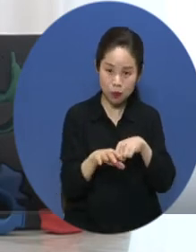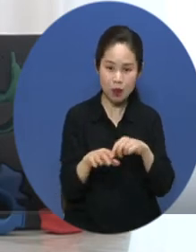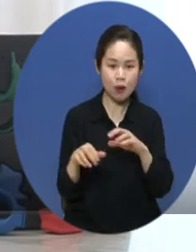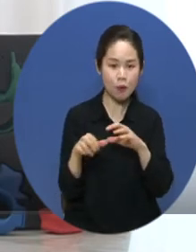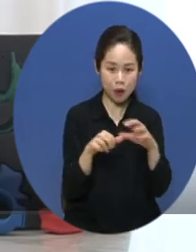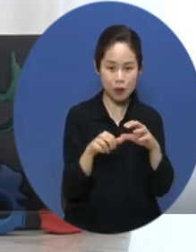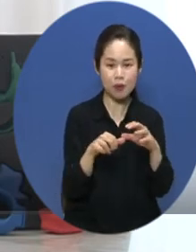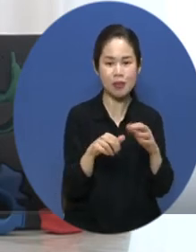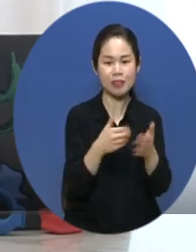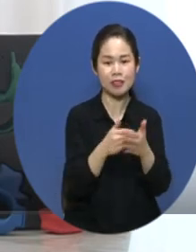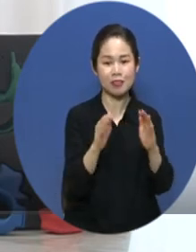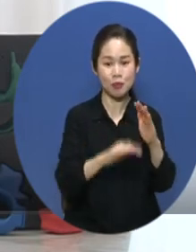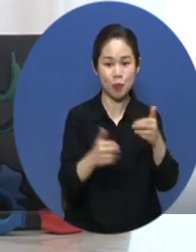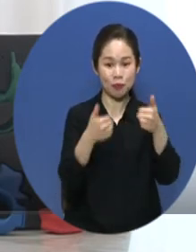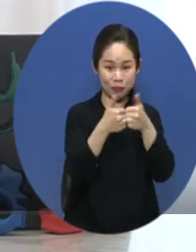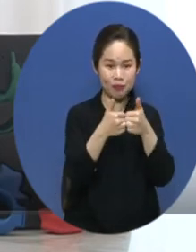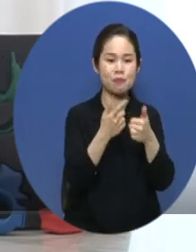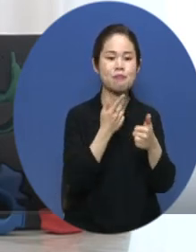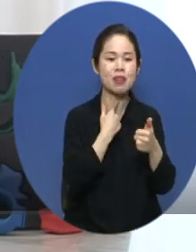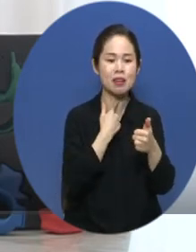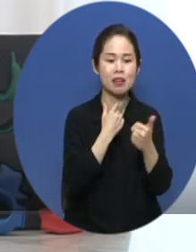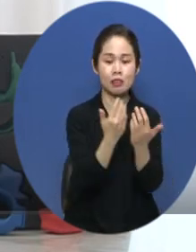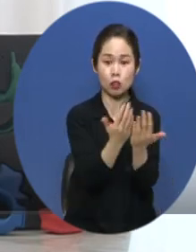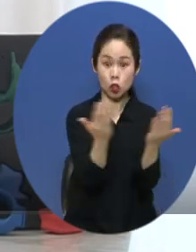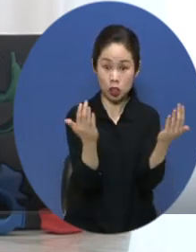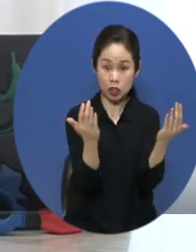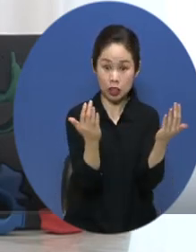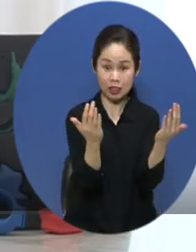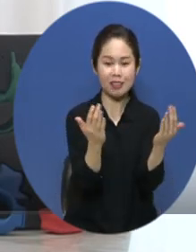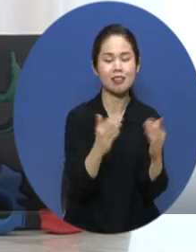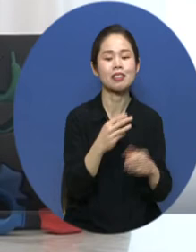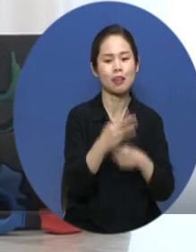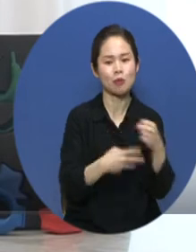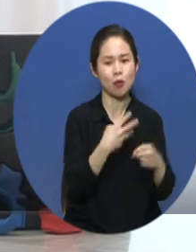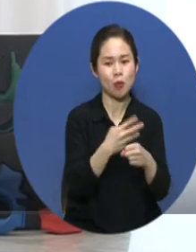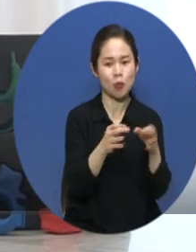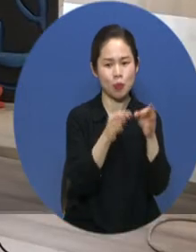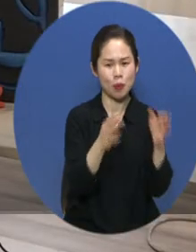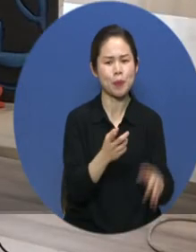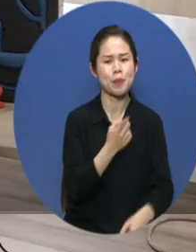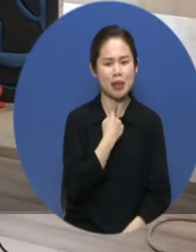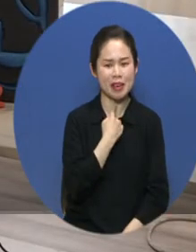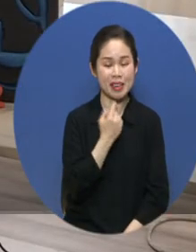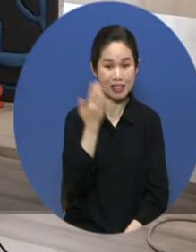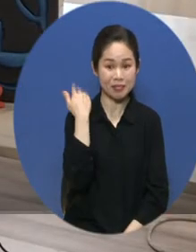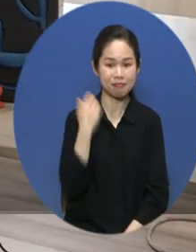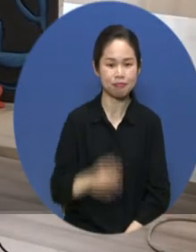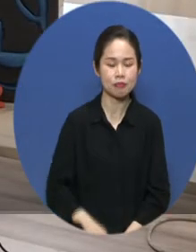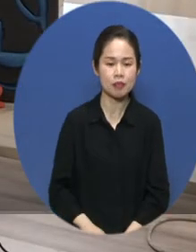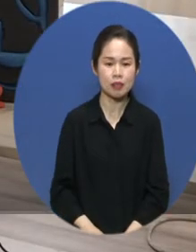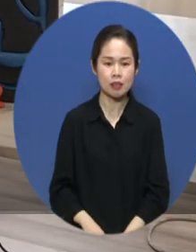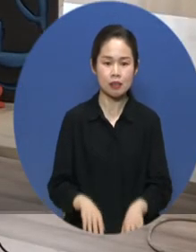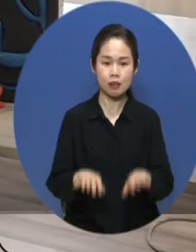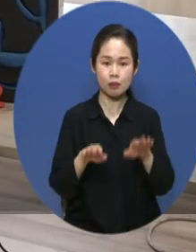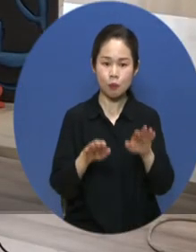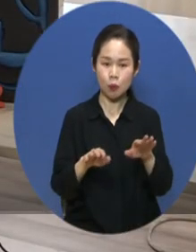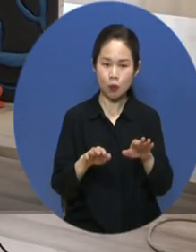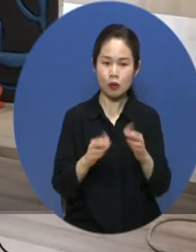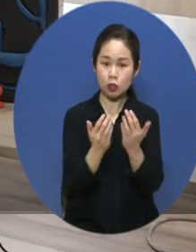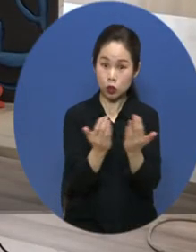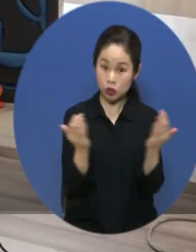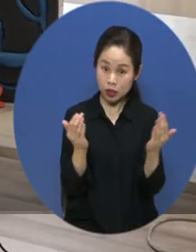공모전을 했었고 그림 전시도 한 3년 동안 진행을 했습니다. 그럼 가장 기억에 남는 그림이 있다면